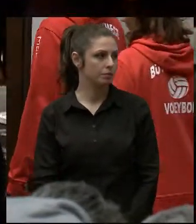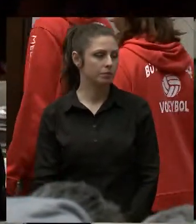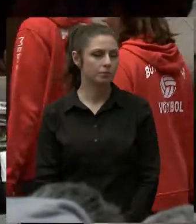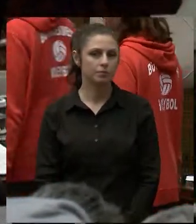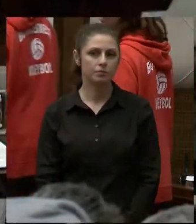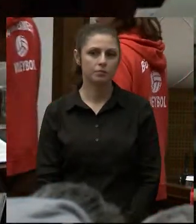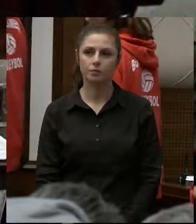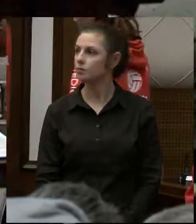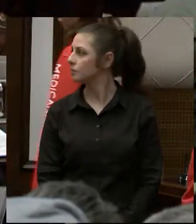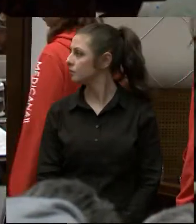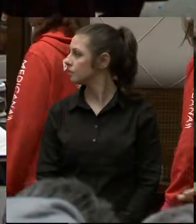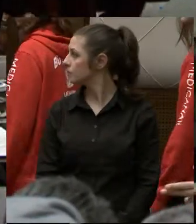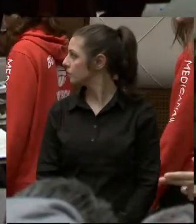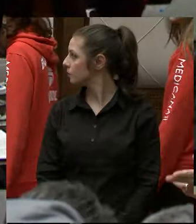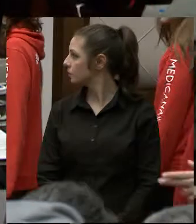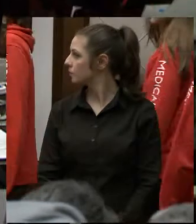Öbürü kim? Zamanımız yok.